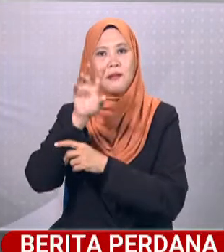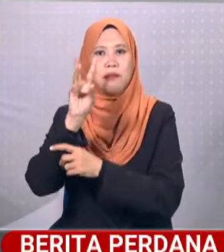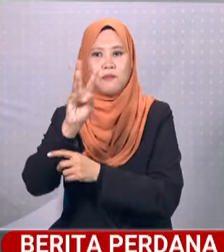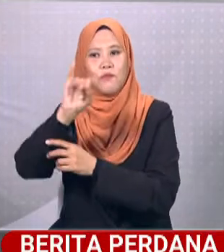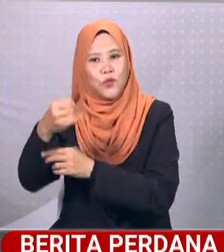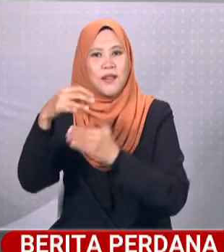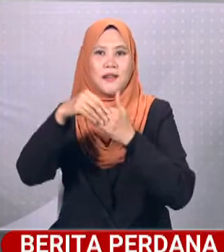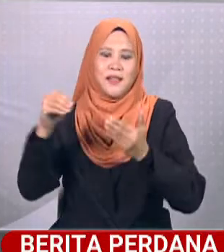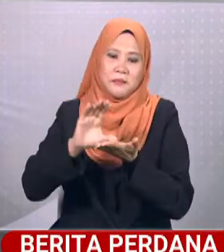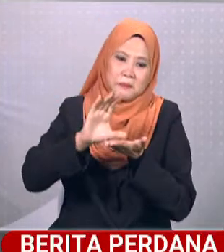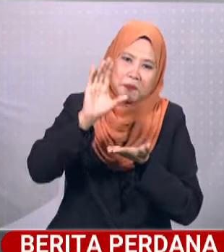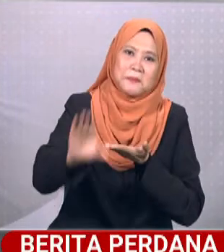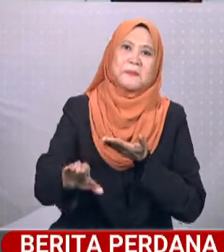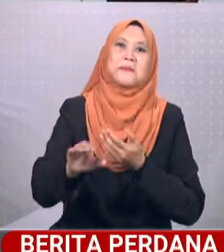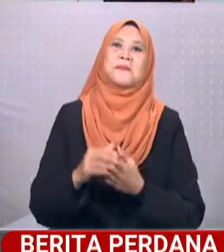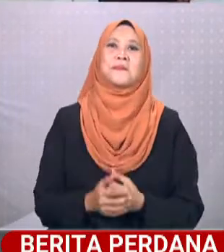RM4.6 juta.